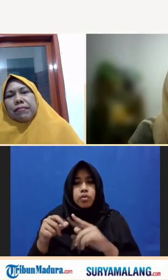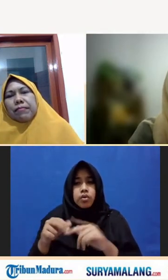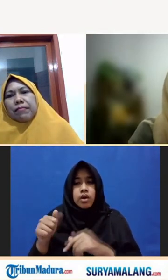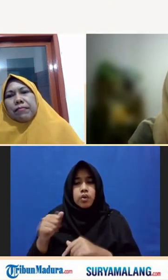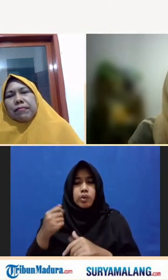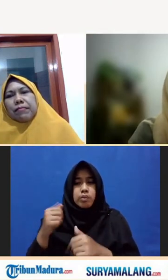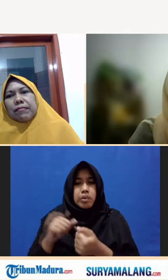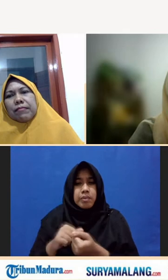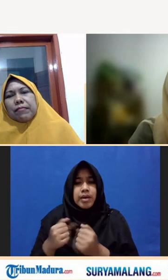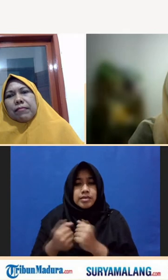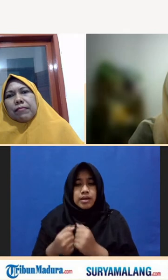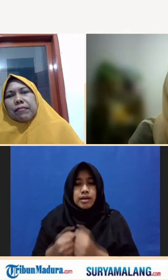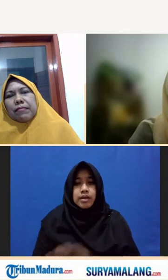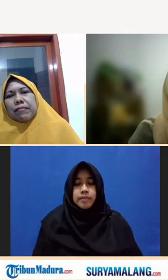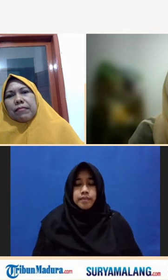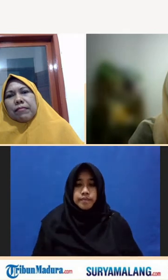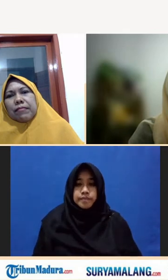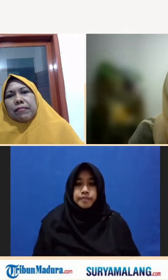proprioreseptifnya.